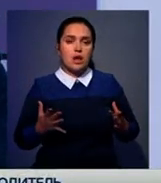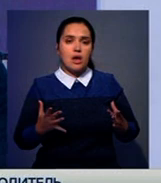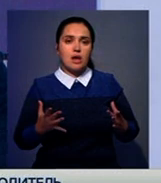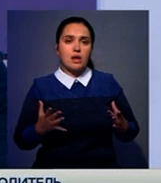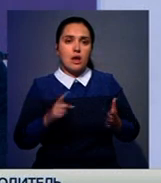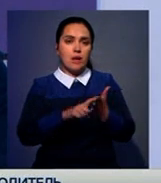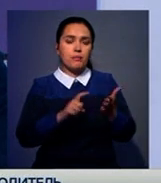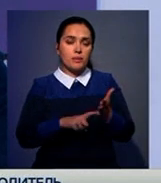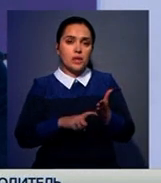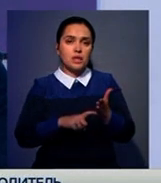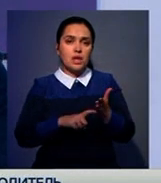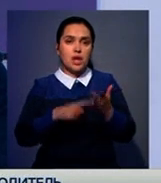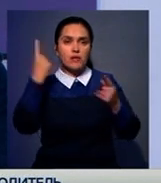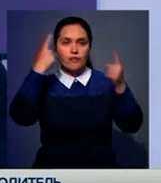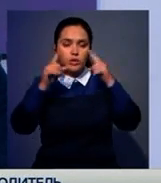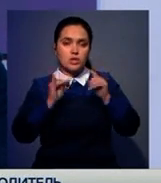это